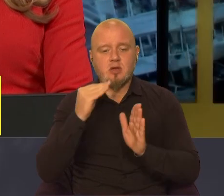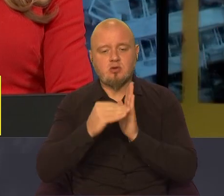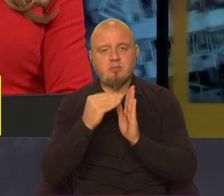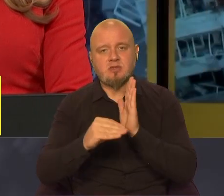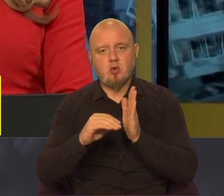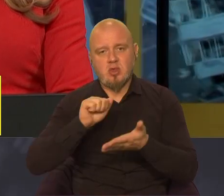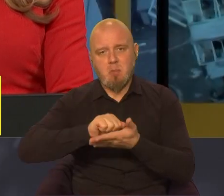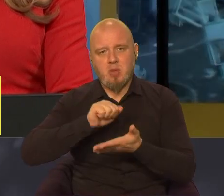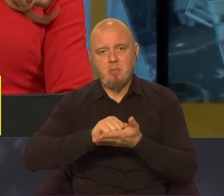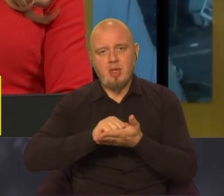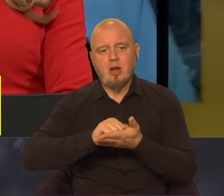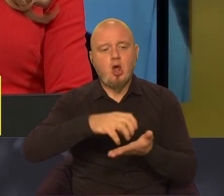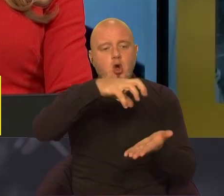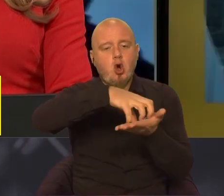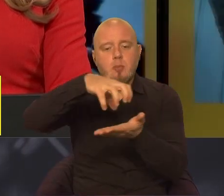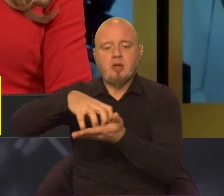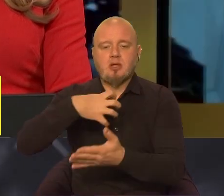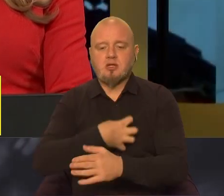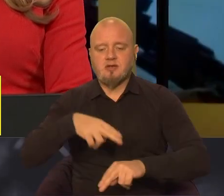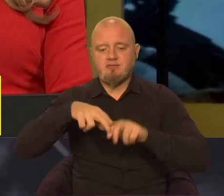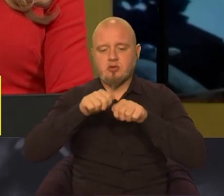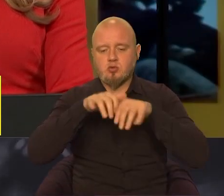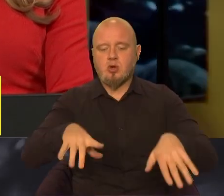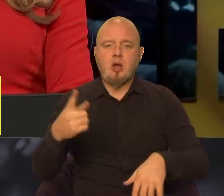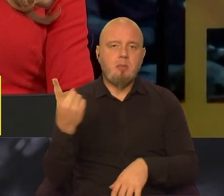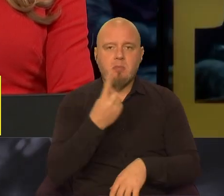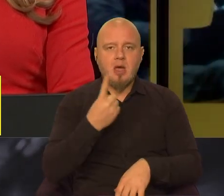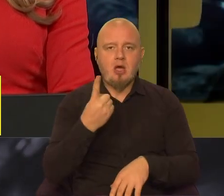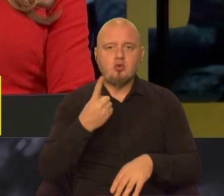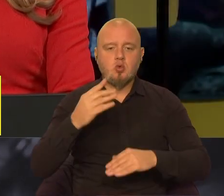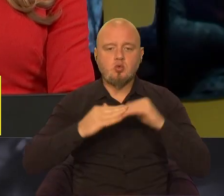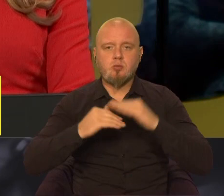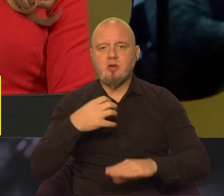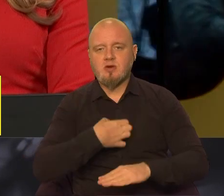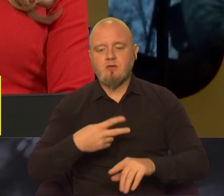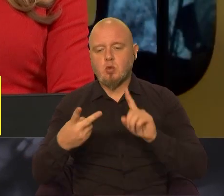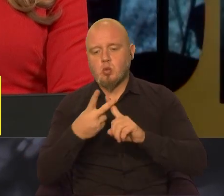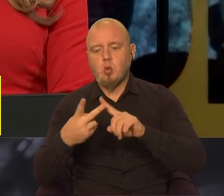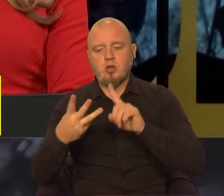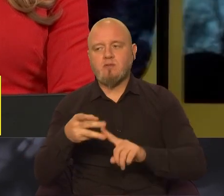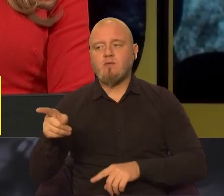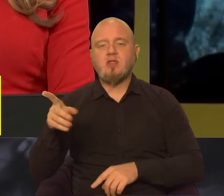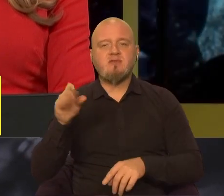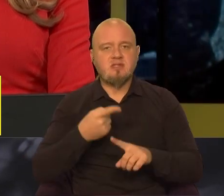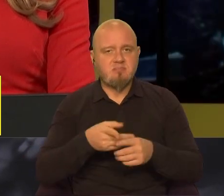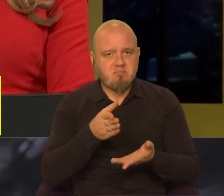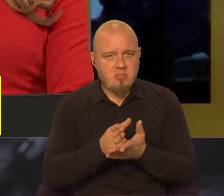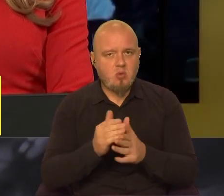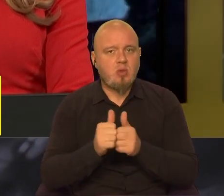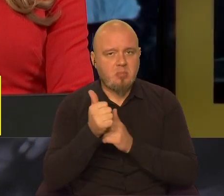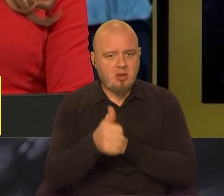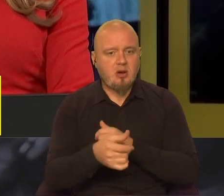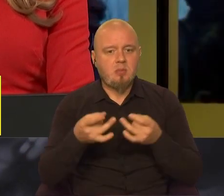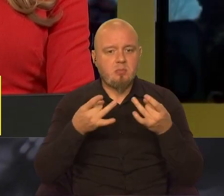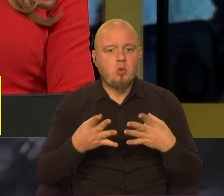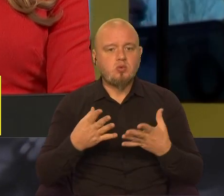папері. Об'єкти критичної інфраструктури там першого ступеню важливості, другого, третього, вони все це мають наперед,